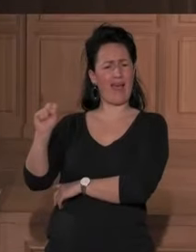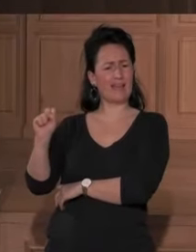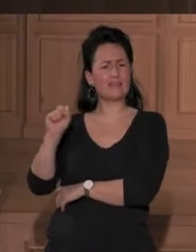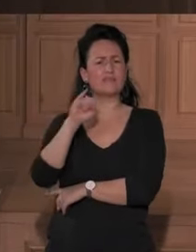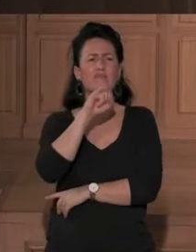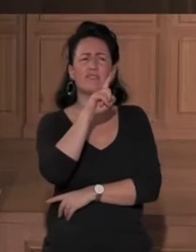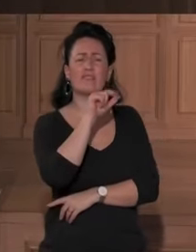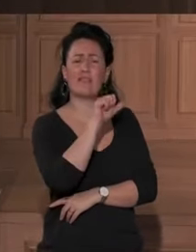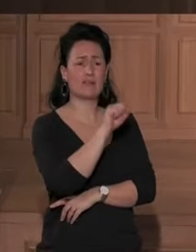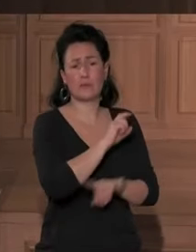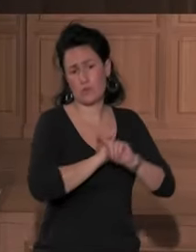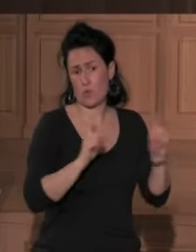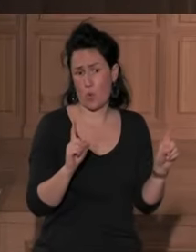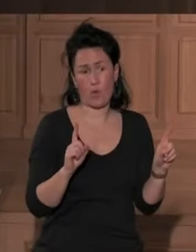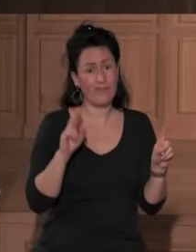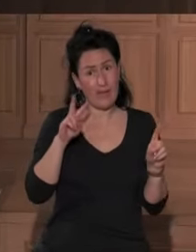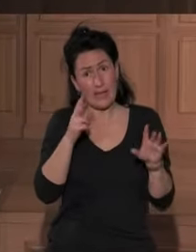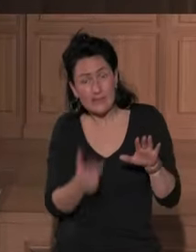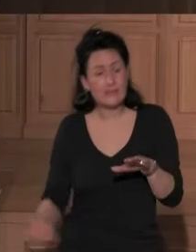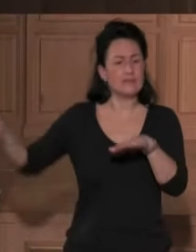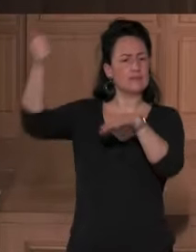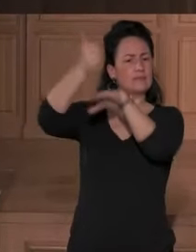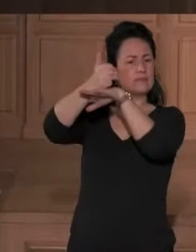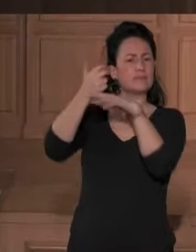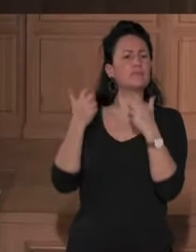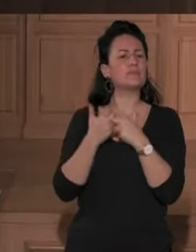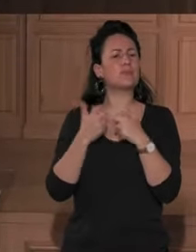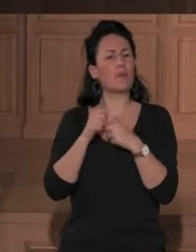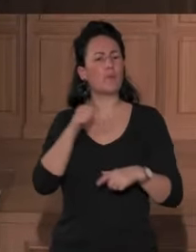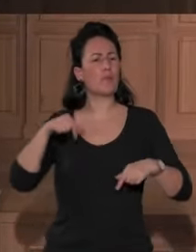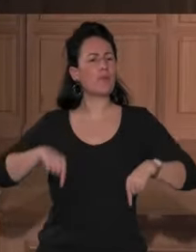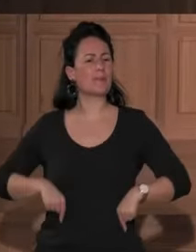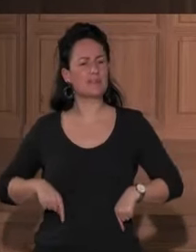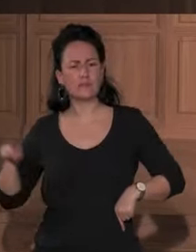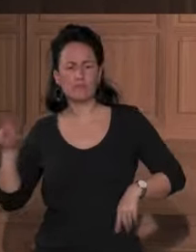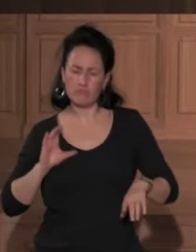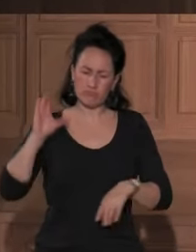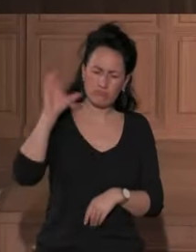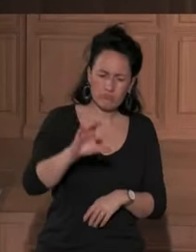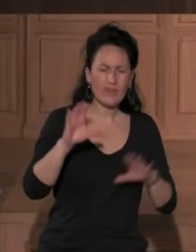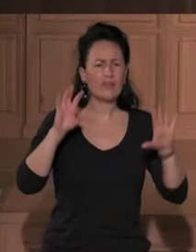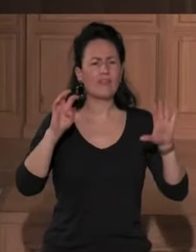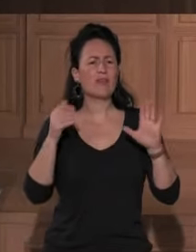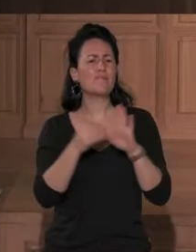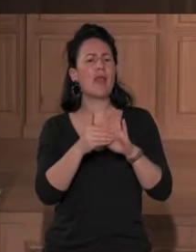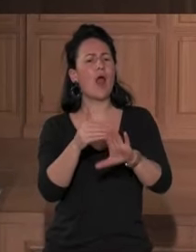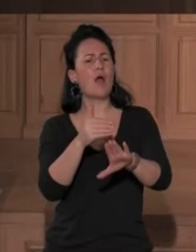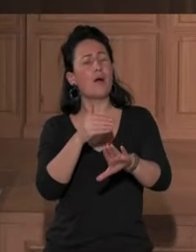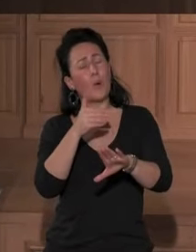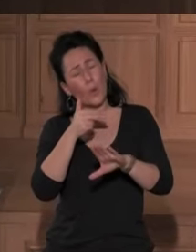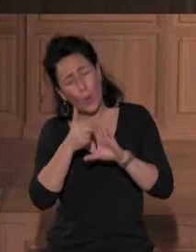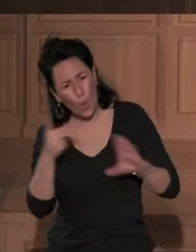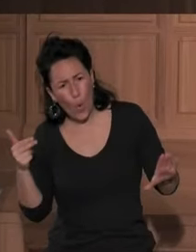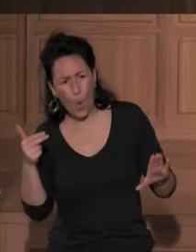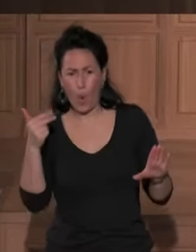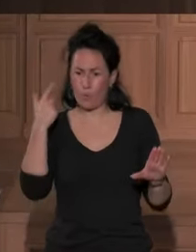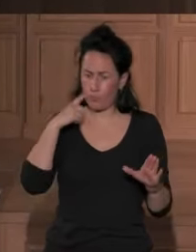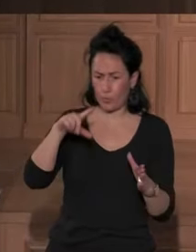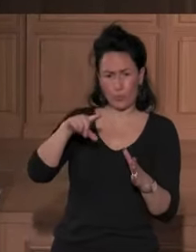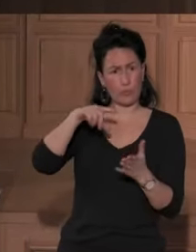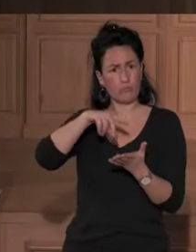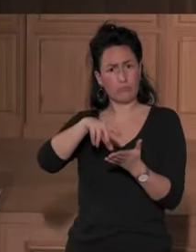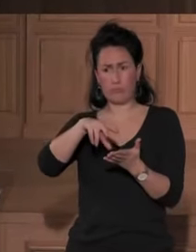débloque, c'est Matignon. Pour, quand il débloque 90 000 euros pour faire de l'habitat inclusif dans tous les départements de France, c'est une décision courageuse. C'est